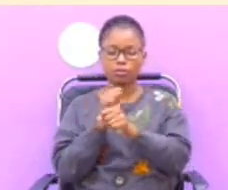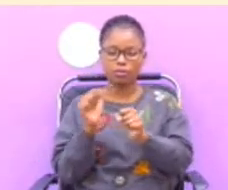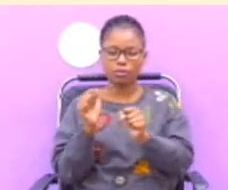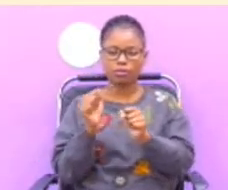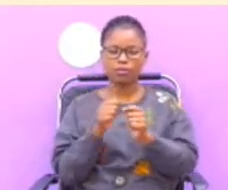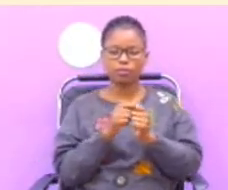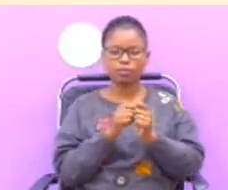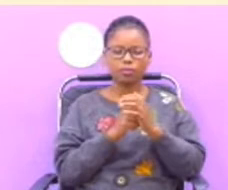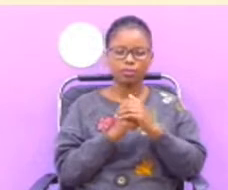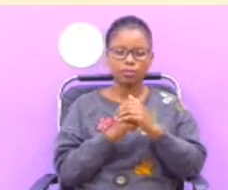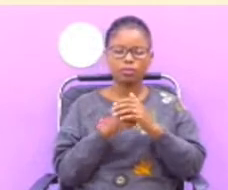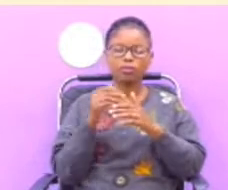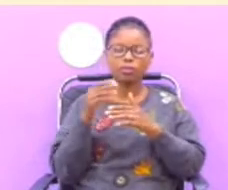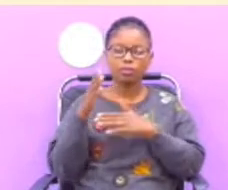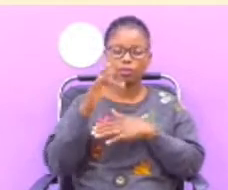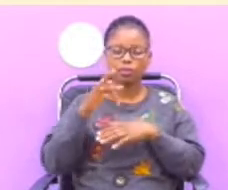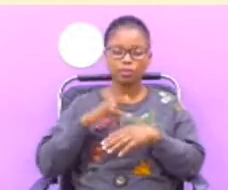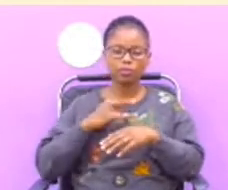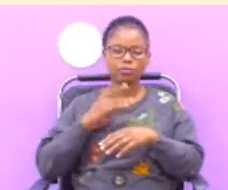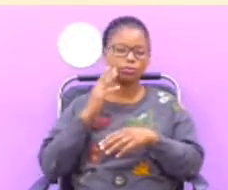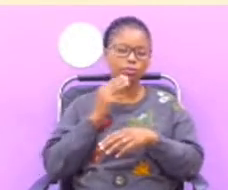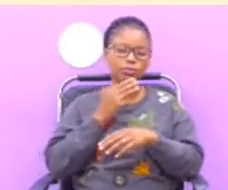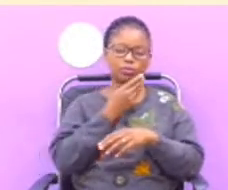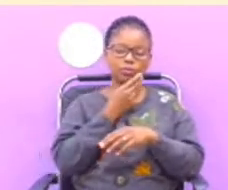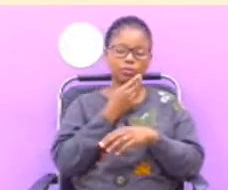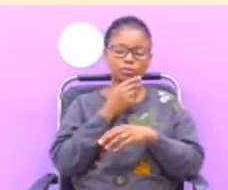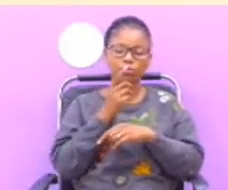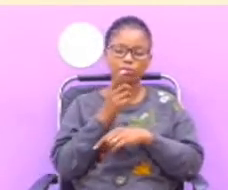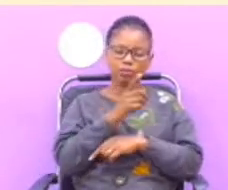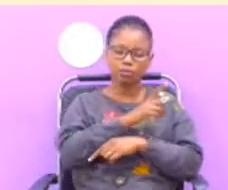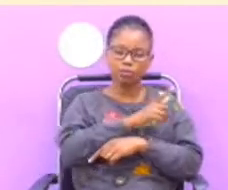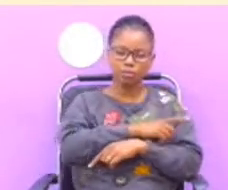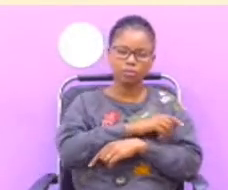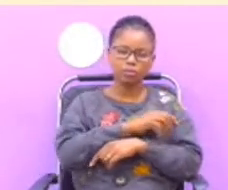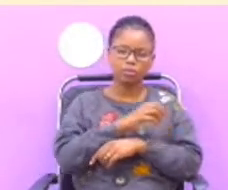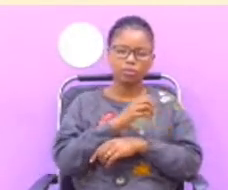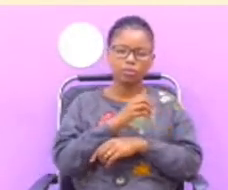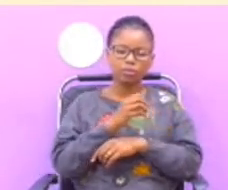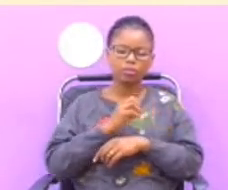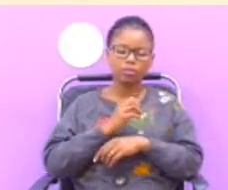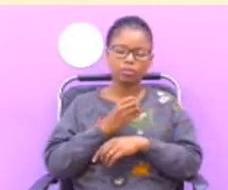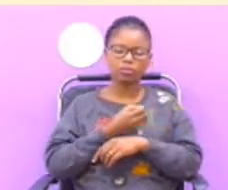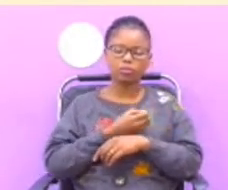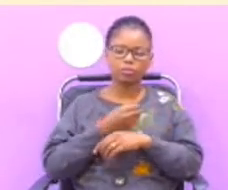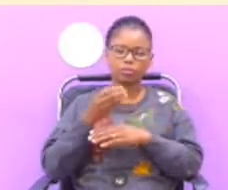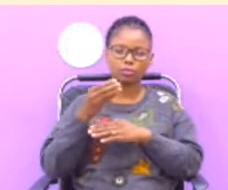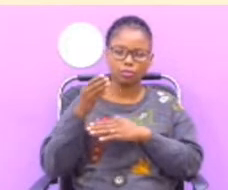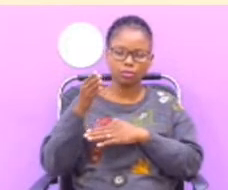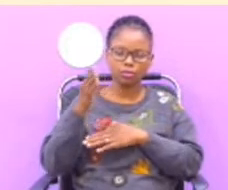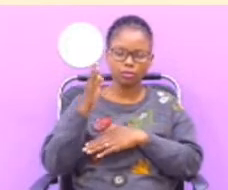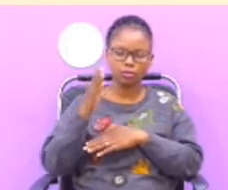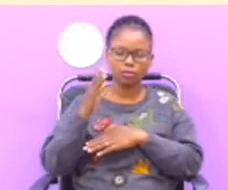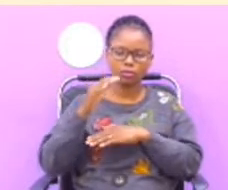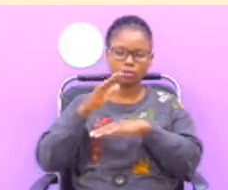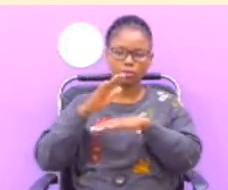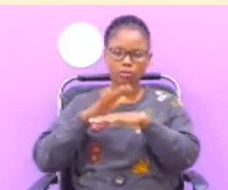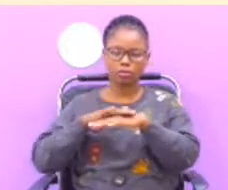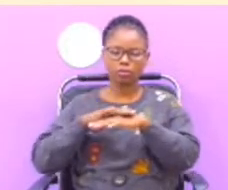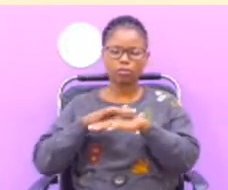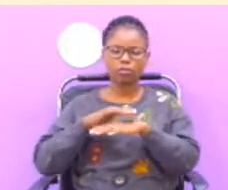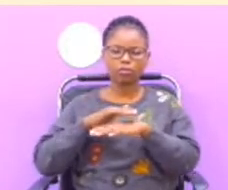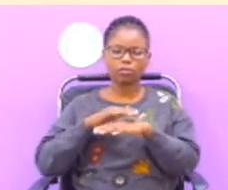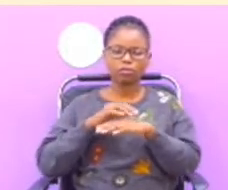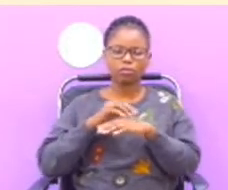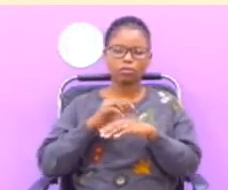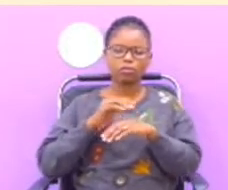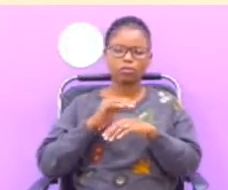Mwathani arotũiguĩrĩra tha. Matukũ maya Mwathani, Ngai wakwa, Mwathani wakwa, leke magĩtũkinyĩrĩra,